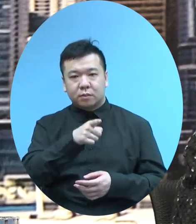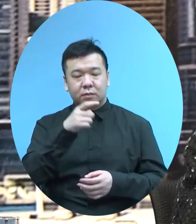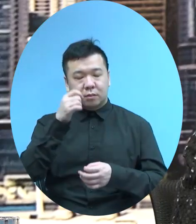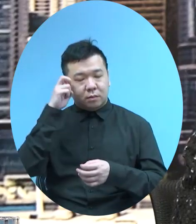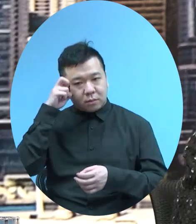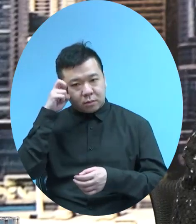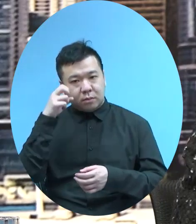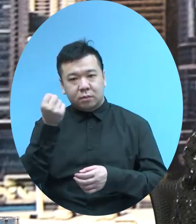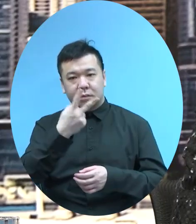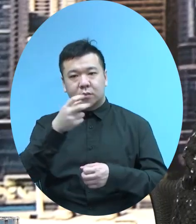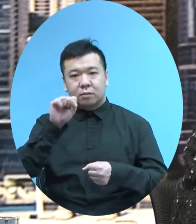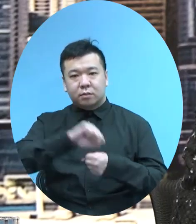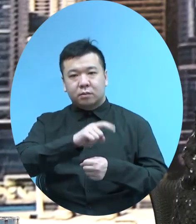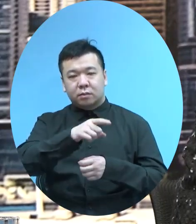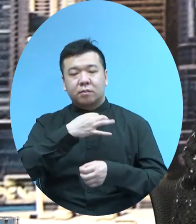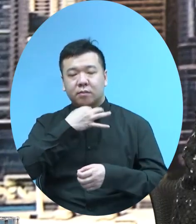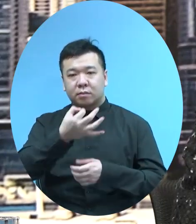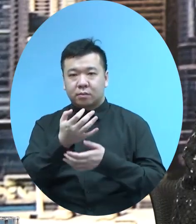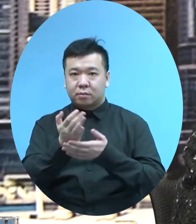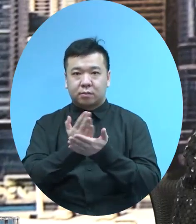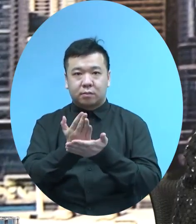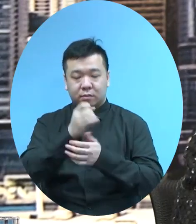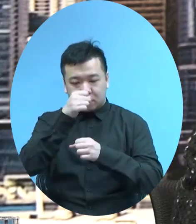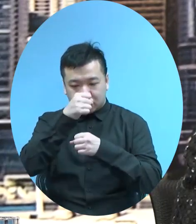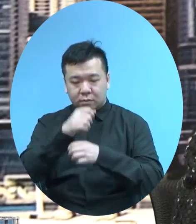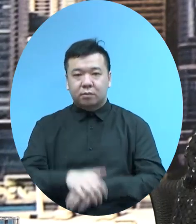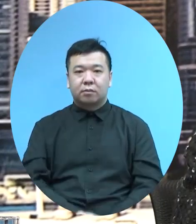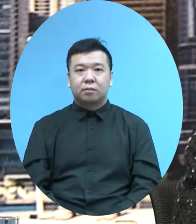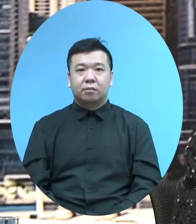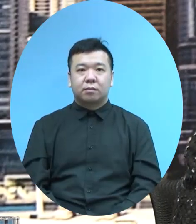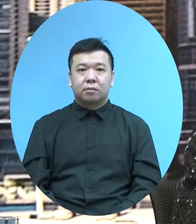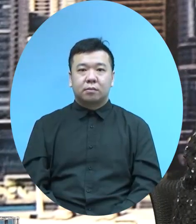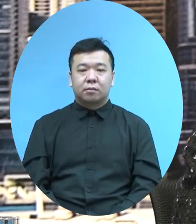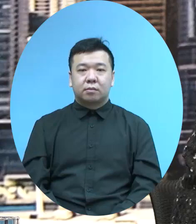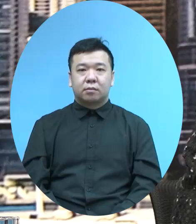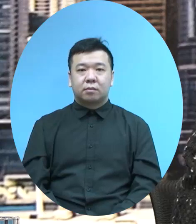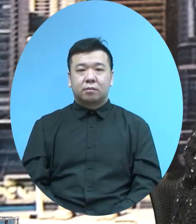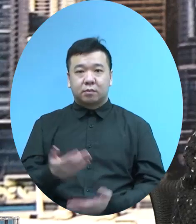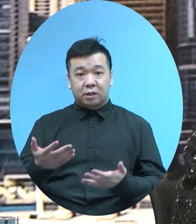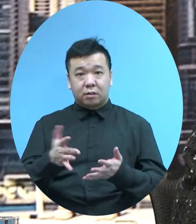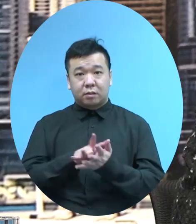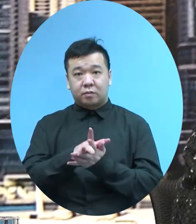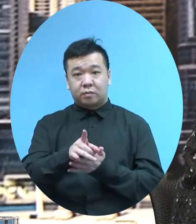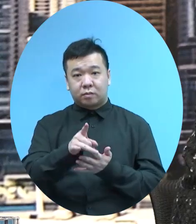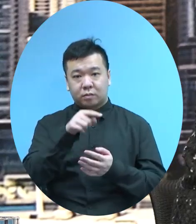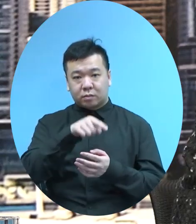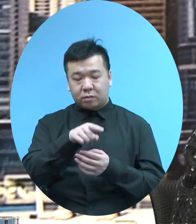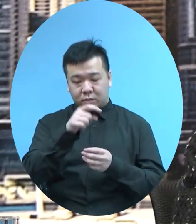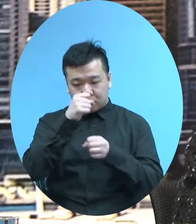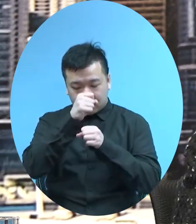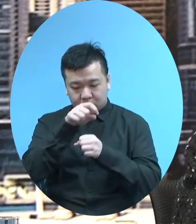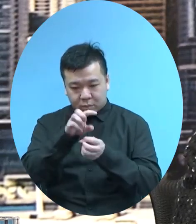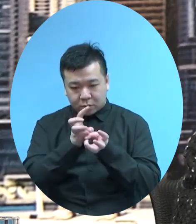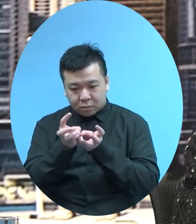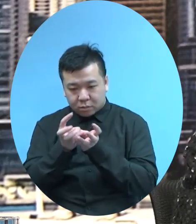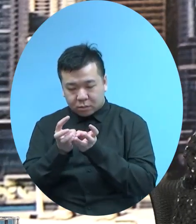慮緊咧可以即係幫佢哋做呢個檢驗啦咁樣。咁我哋而家其實咧都同啲專家咧喺度繼續傾緊啲細節，咁